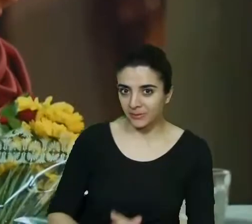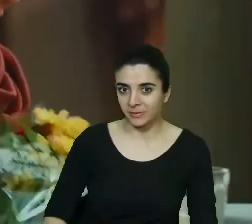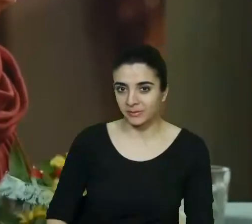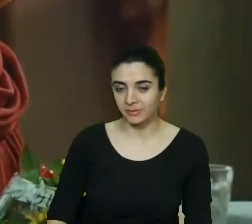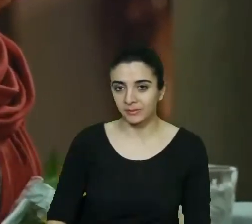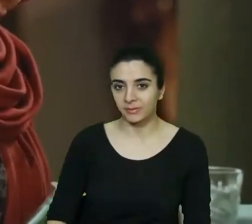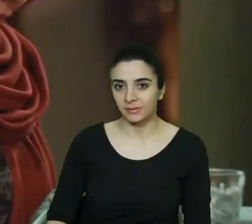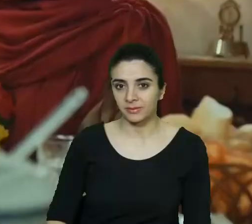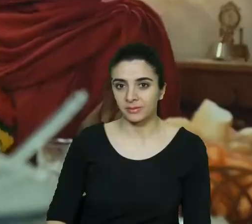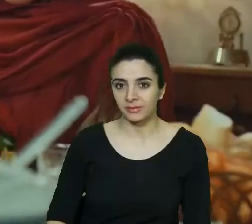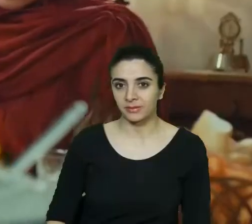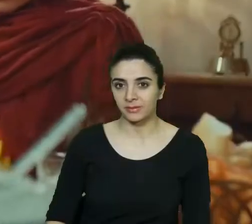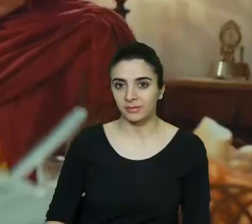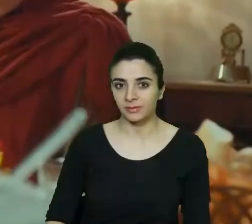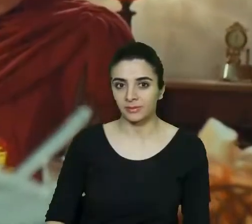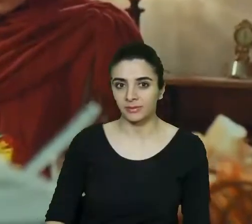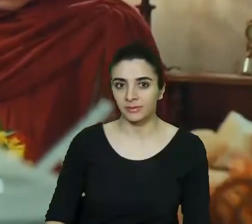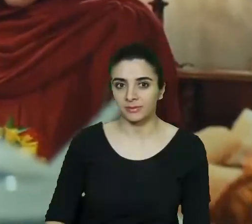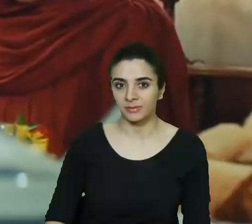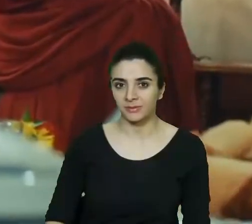koydu önüne.